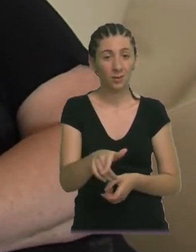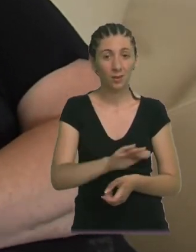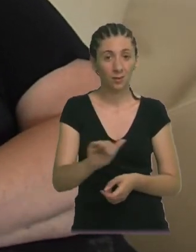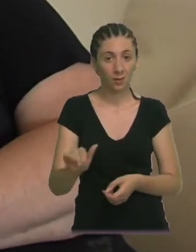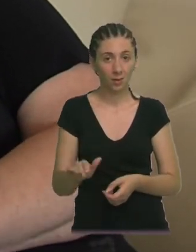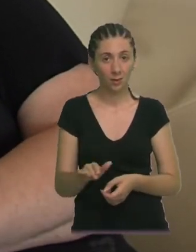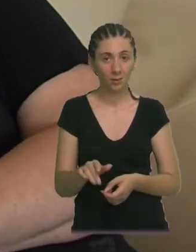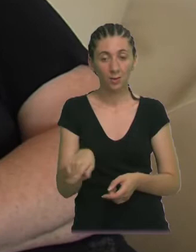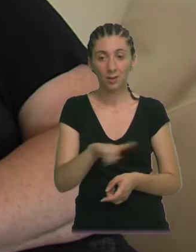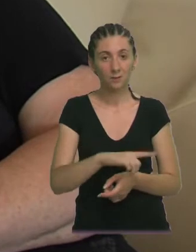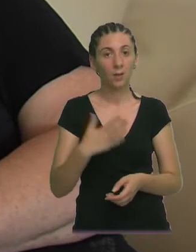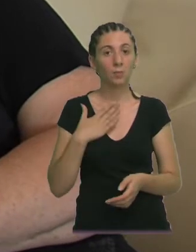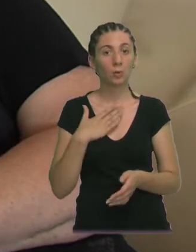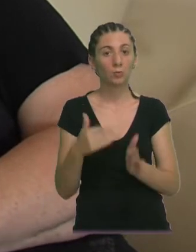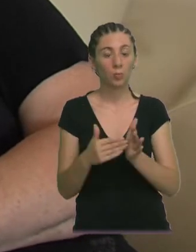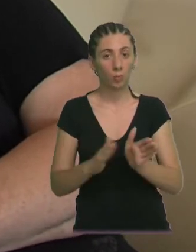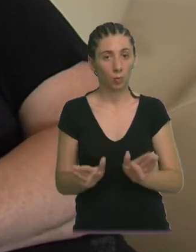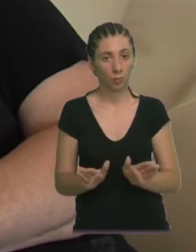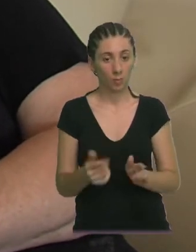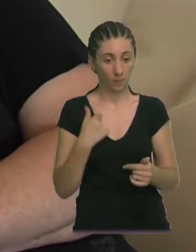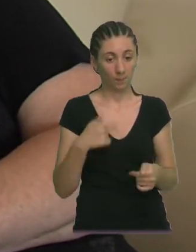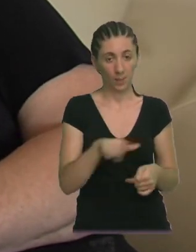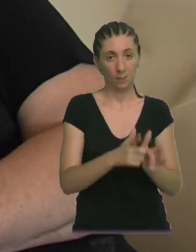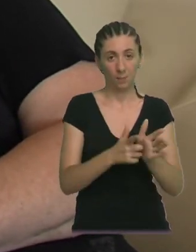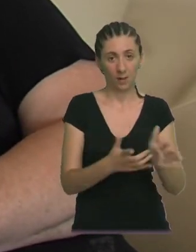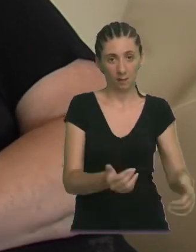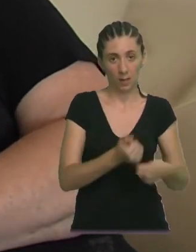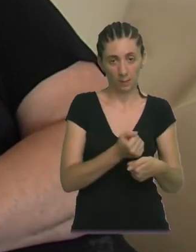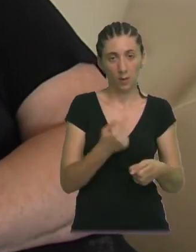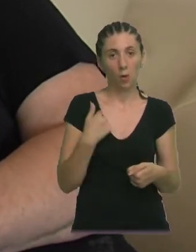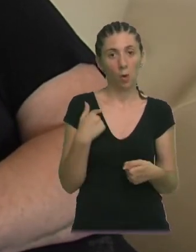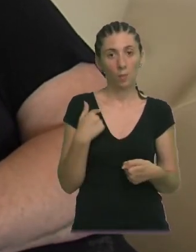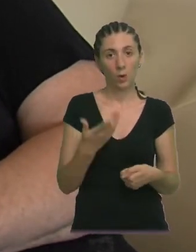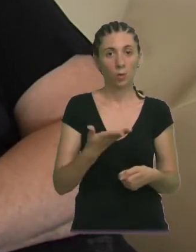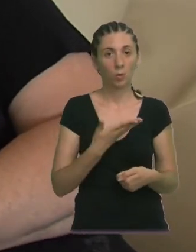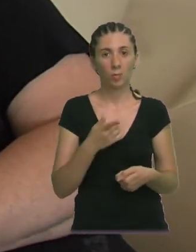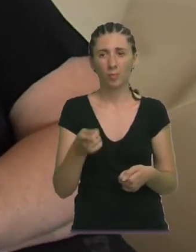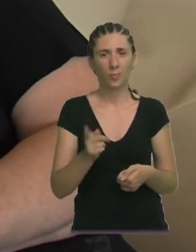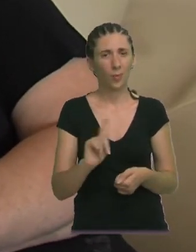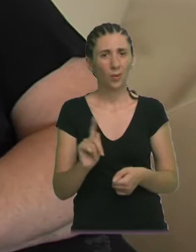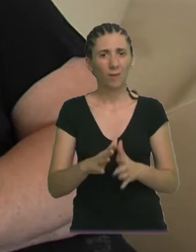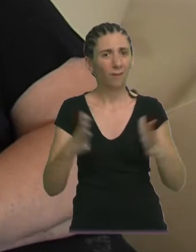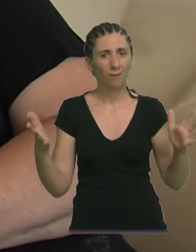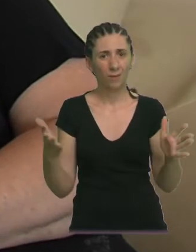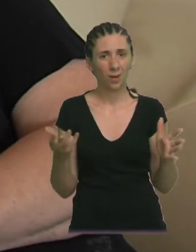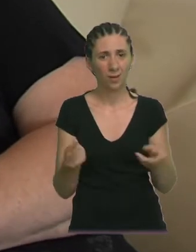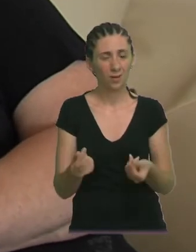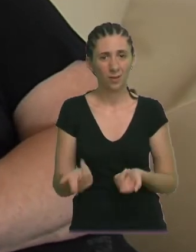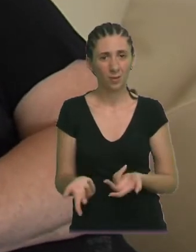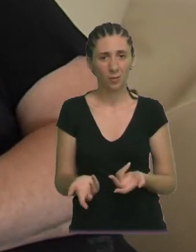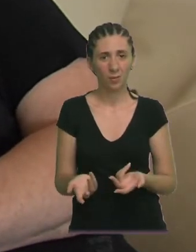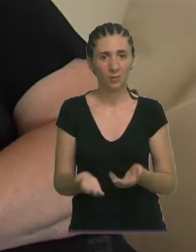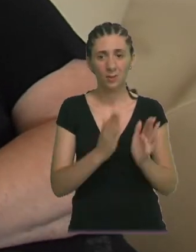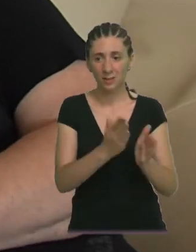djeca imaju svoje potrebe. Mi udomitelji dobivamo, to nije nekakav veliki